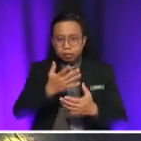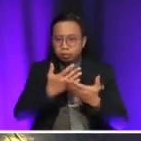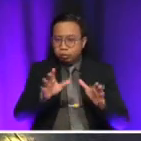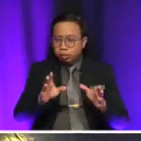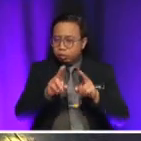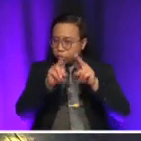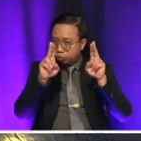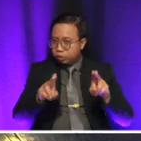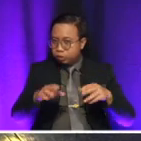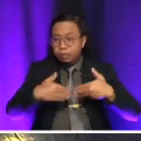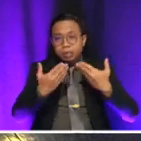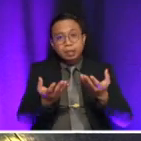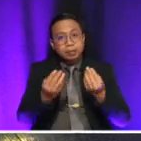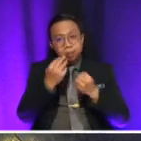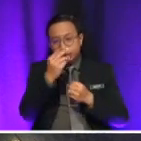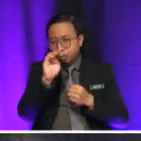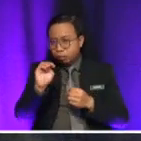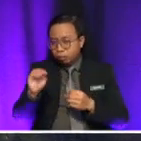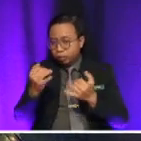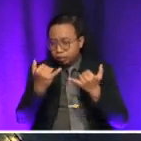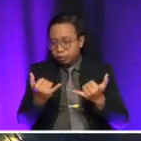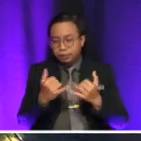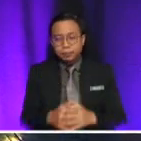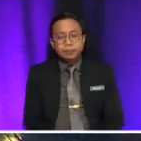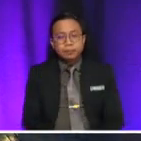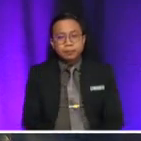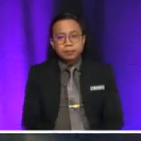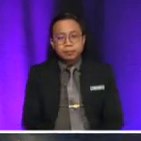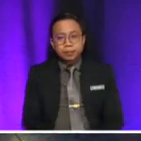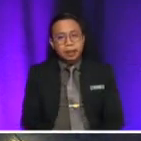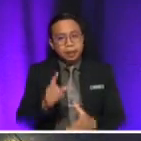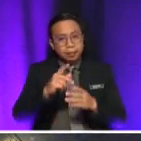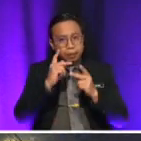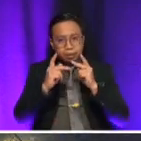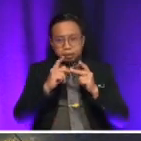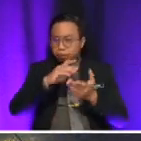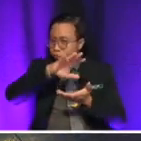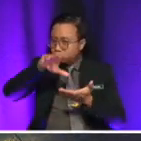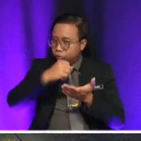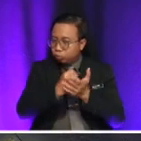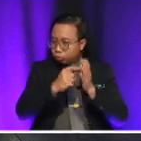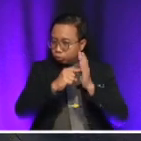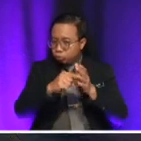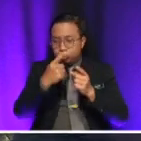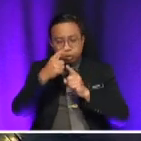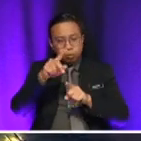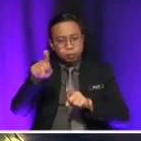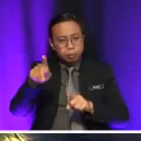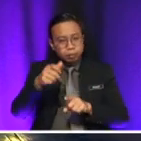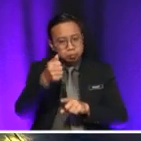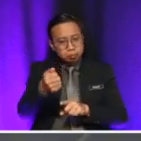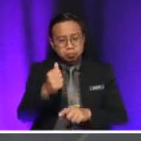tengok juga prestasi murid-murid Sekarang ini macam mana sekali tunjuk jawaban masing-masing